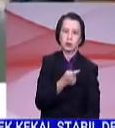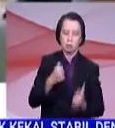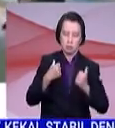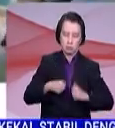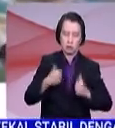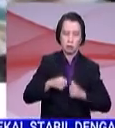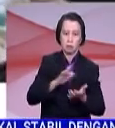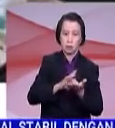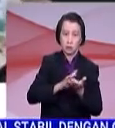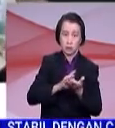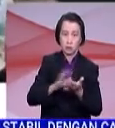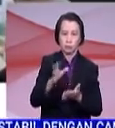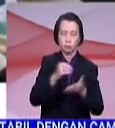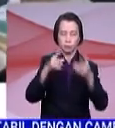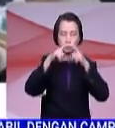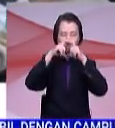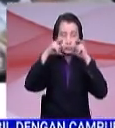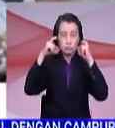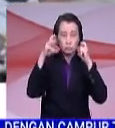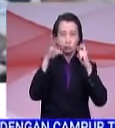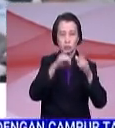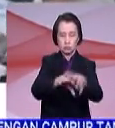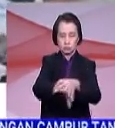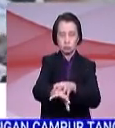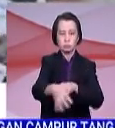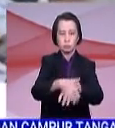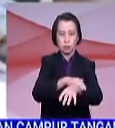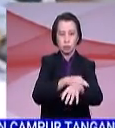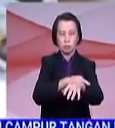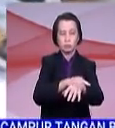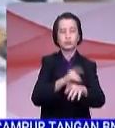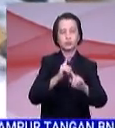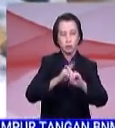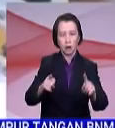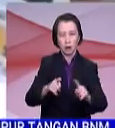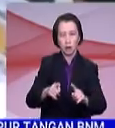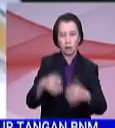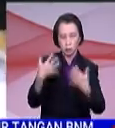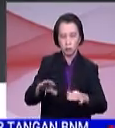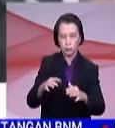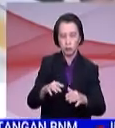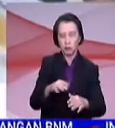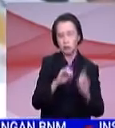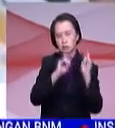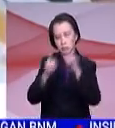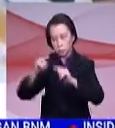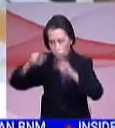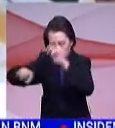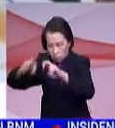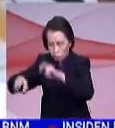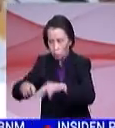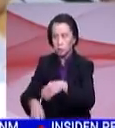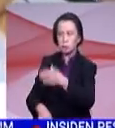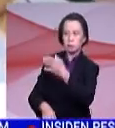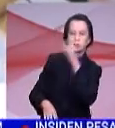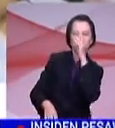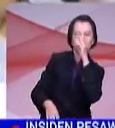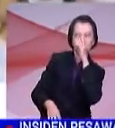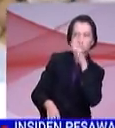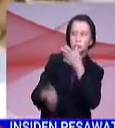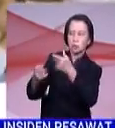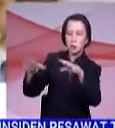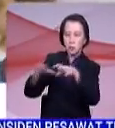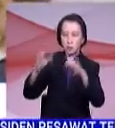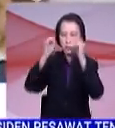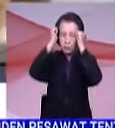pakaian perubatan termasuk pelitup muka dan sarung tangan getah. Bagaimanapun, hasil pemeriksaan mendapati mereka beroperasi untuk